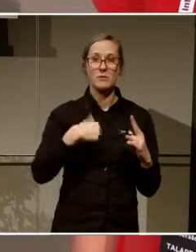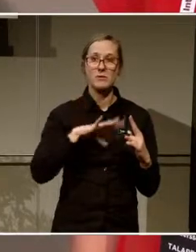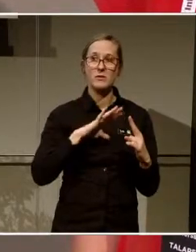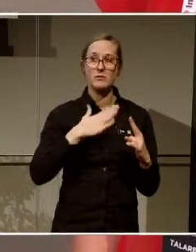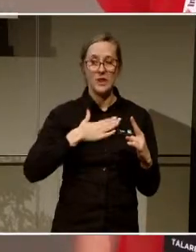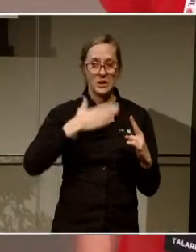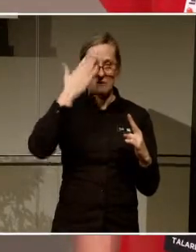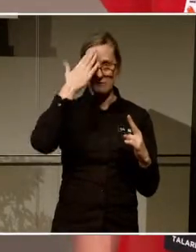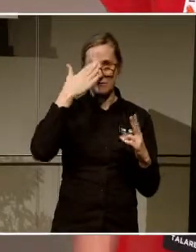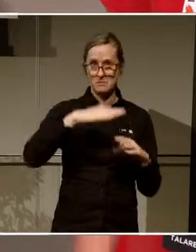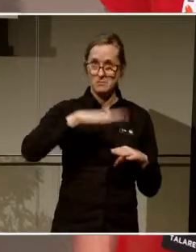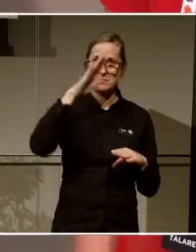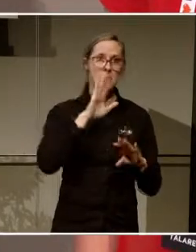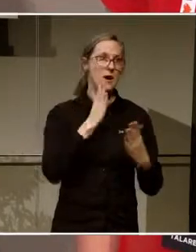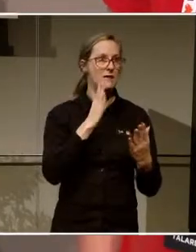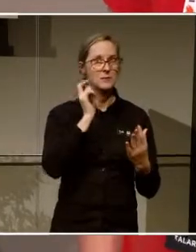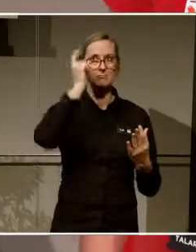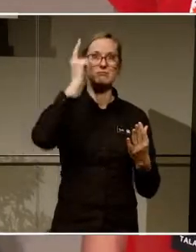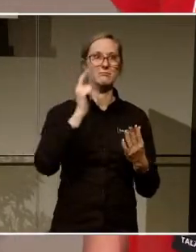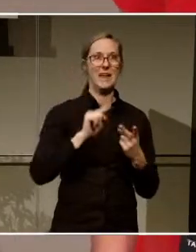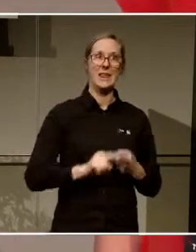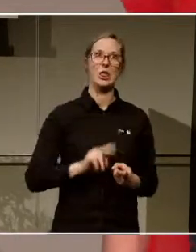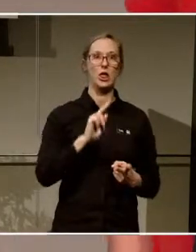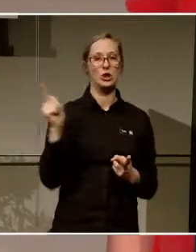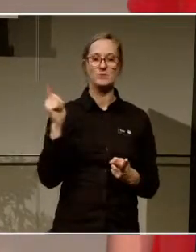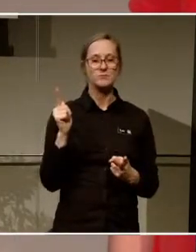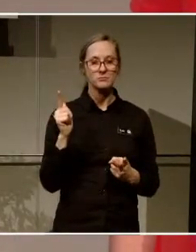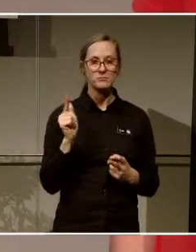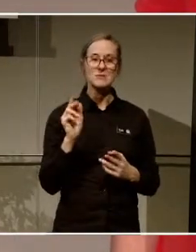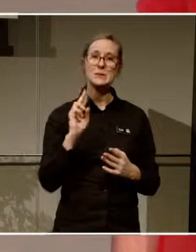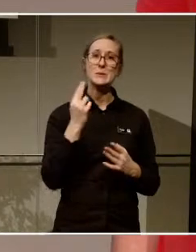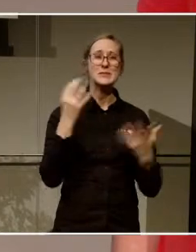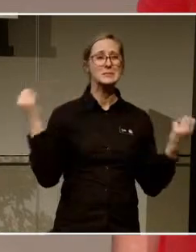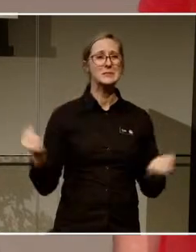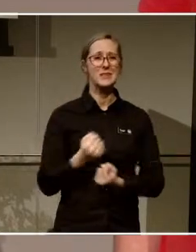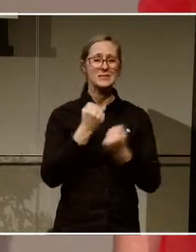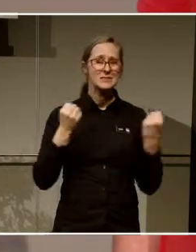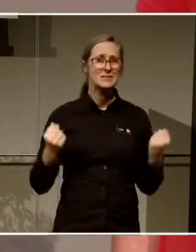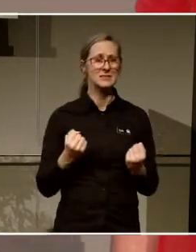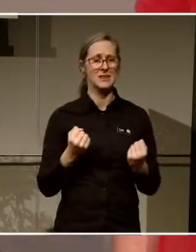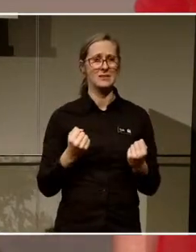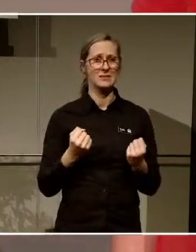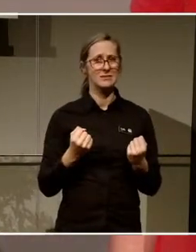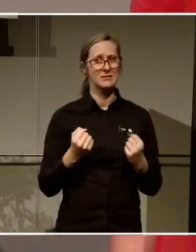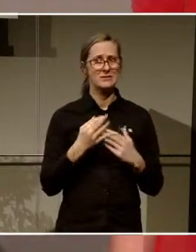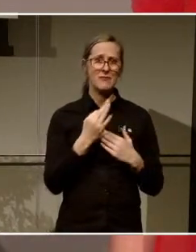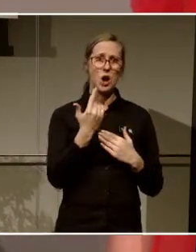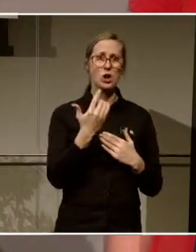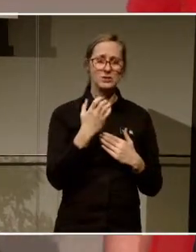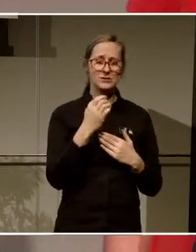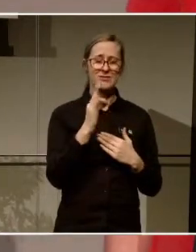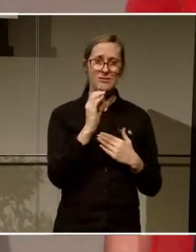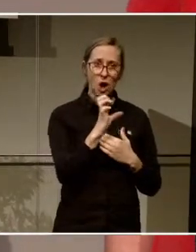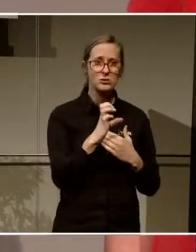inte uppfinna hjulet på nytt. Utan det är ett väldigt spännande skede som vi är i nu faktiskt. Och jag tror att